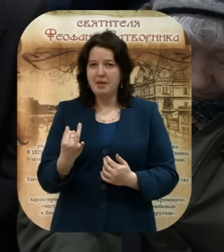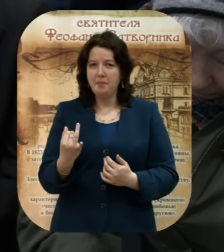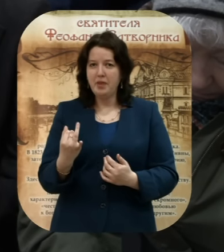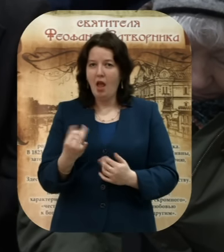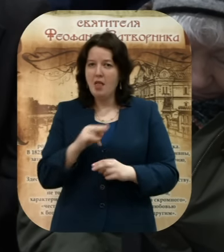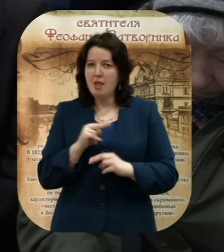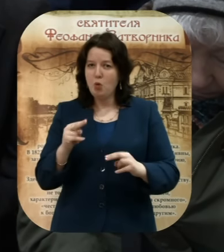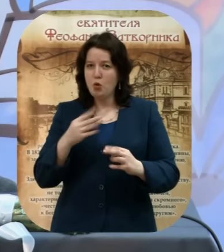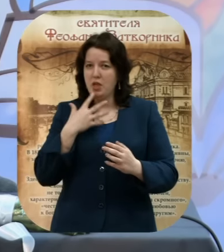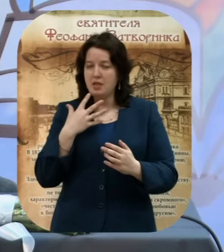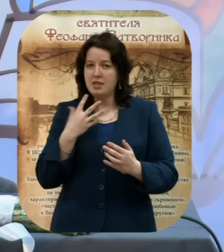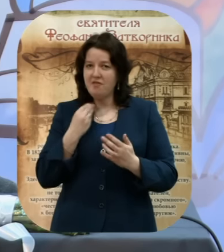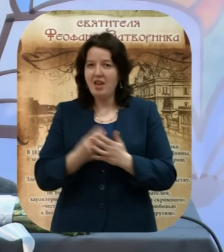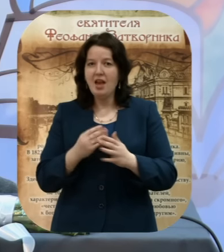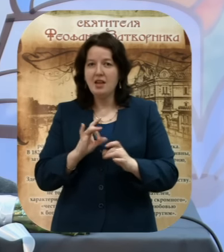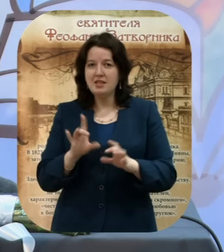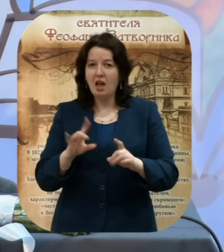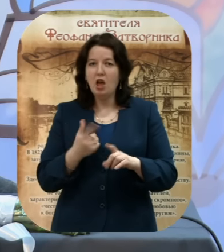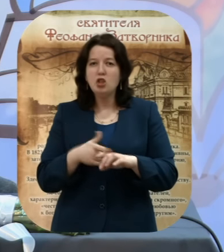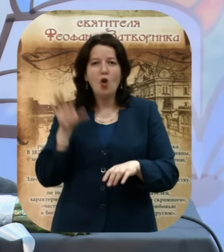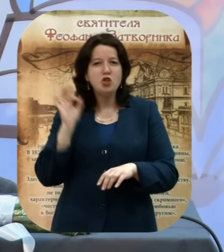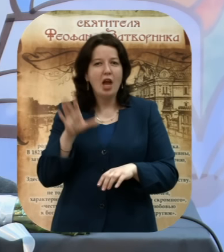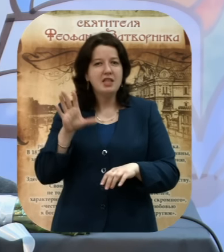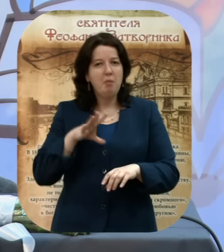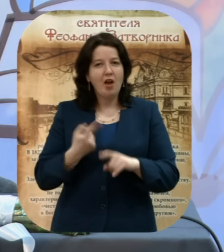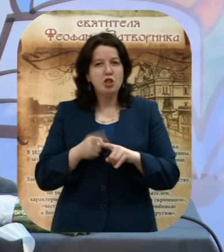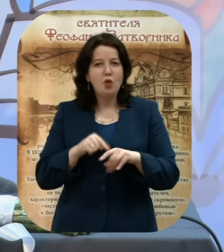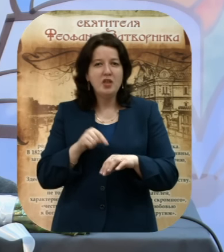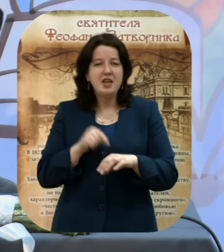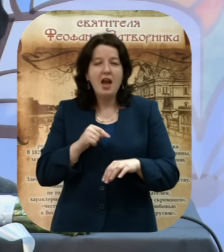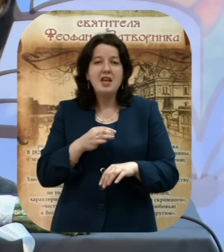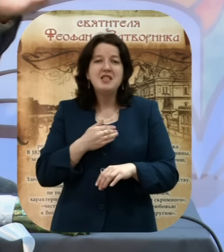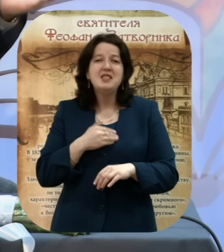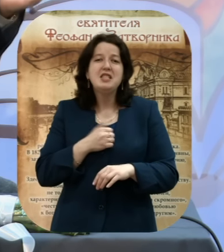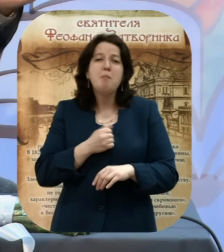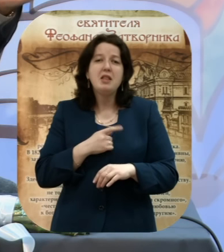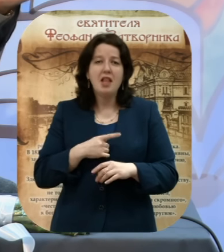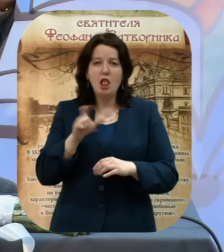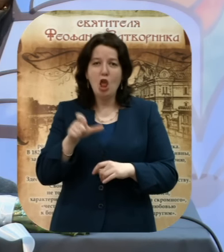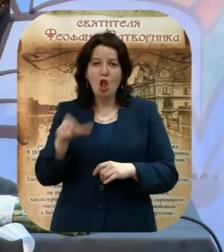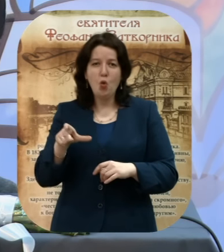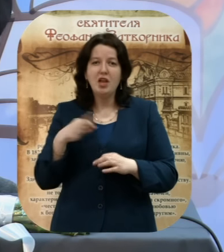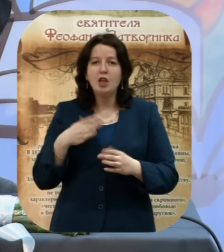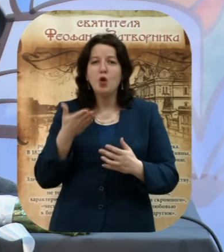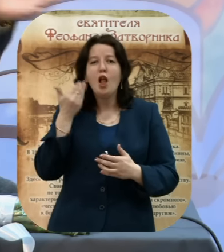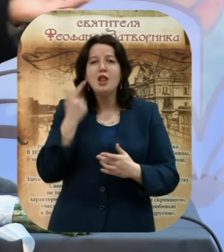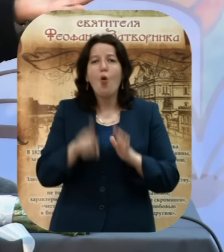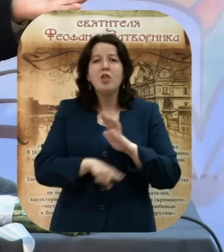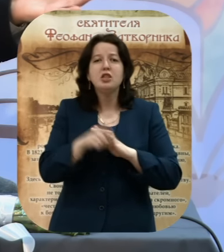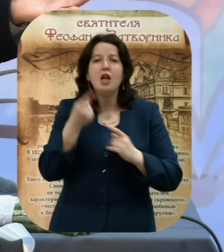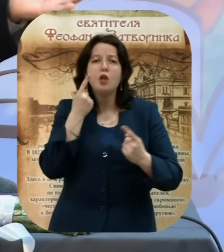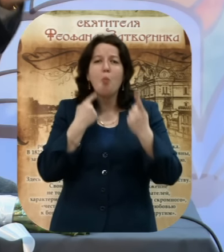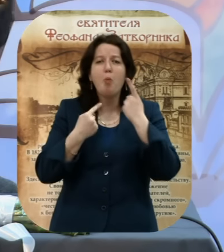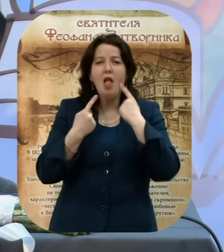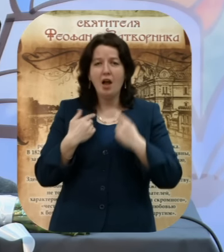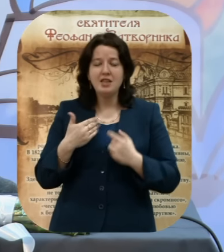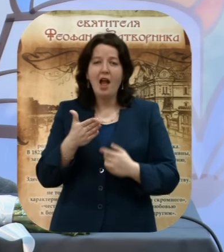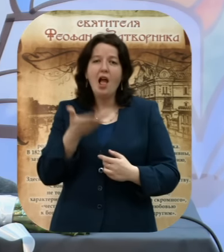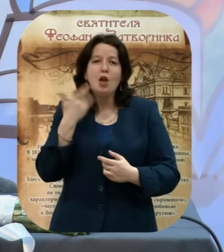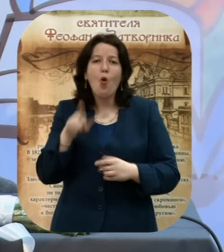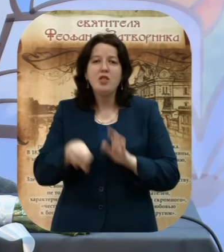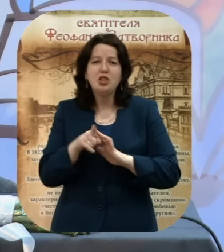интересные наблюдения, что часто эти сентиментальные люди, которые легко заплачут, легко пожалеют все,